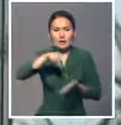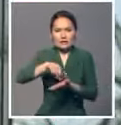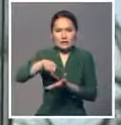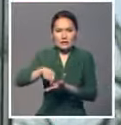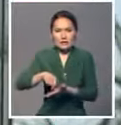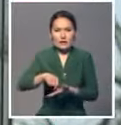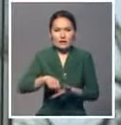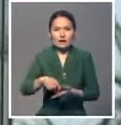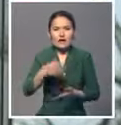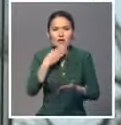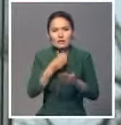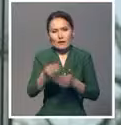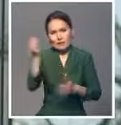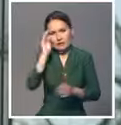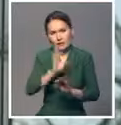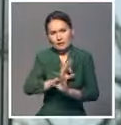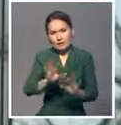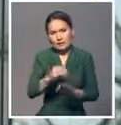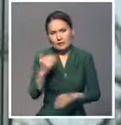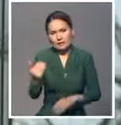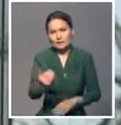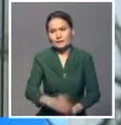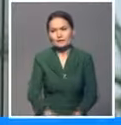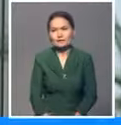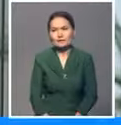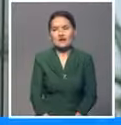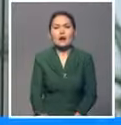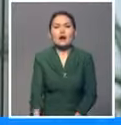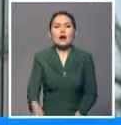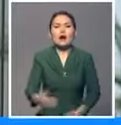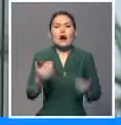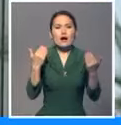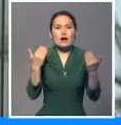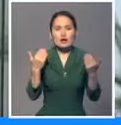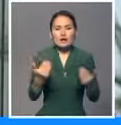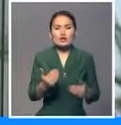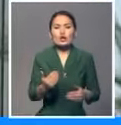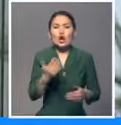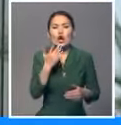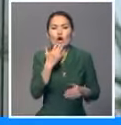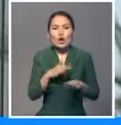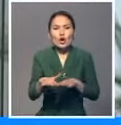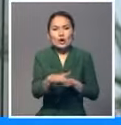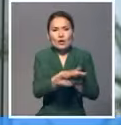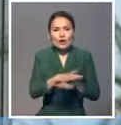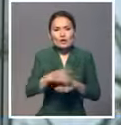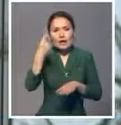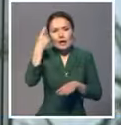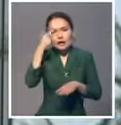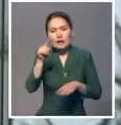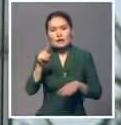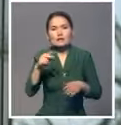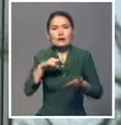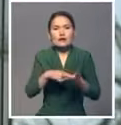Қазақстан қоғамы қалай өзгеру керек? Ұлт модернизациясы қалай жүру керек? Бұл